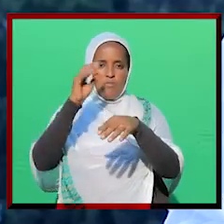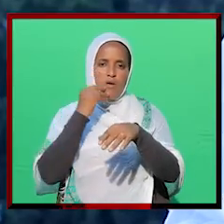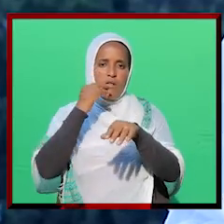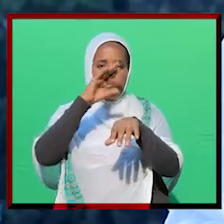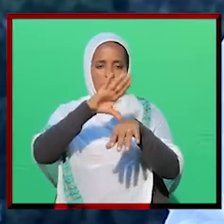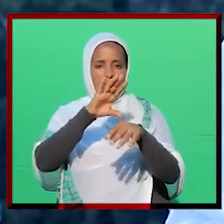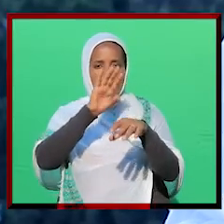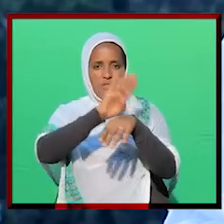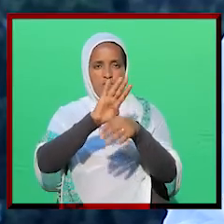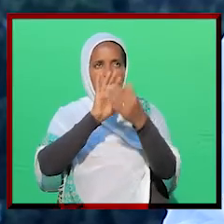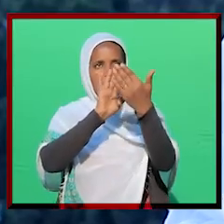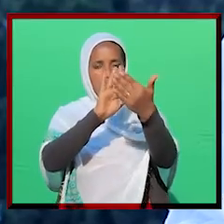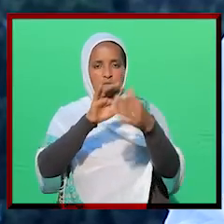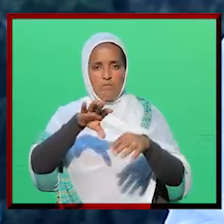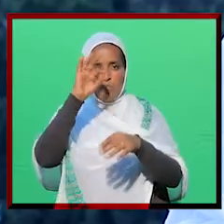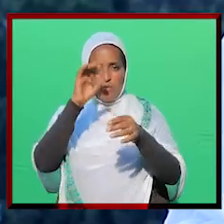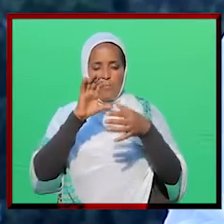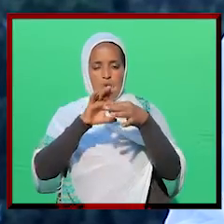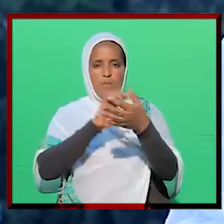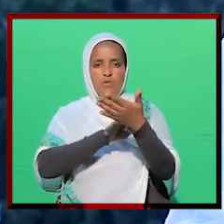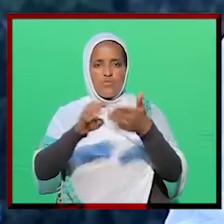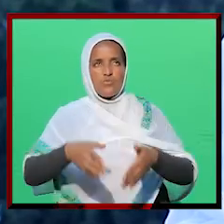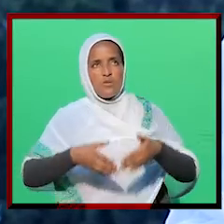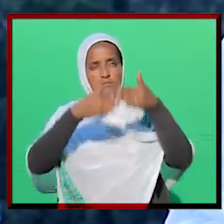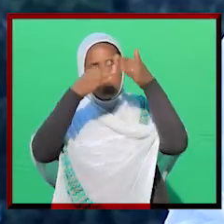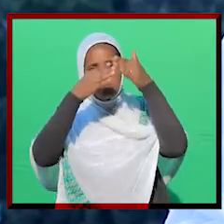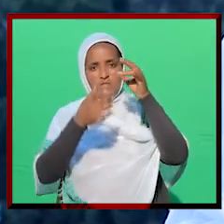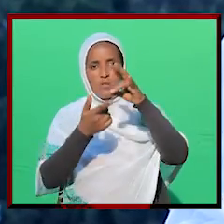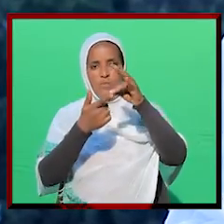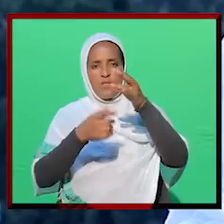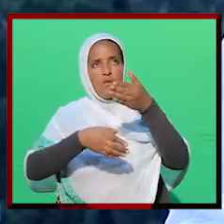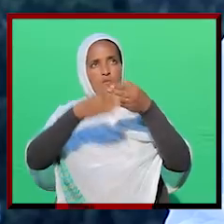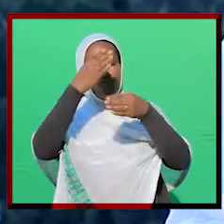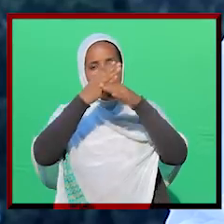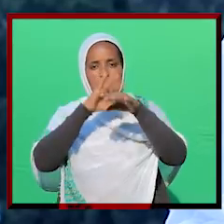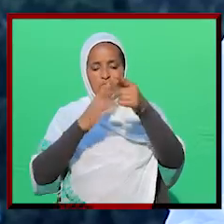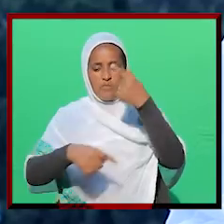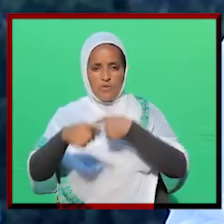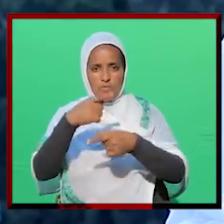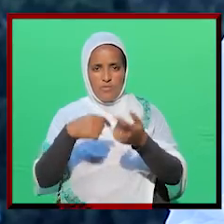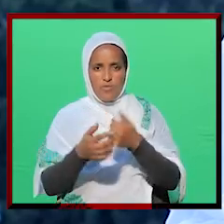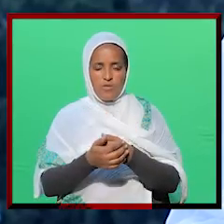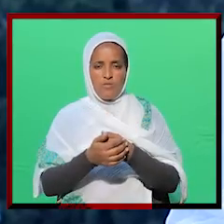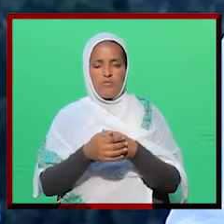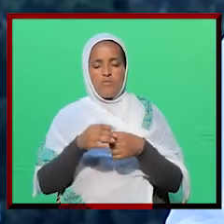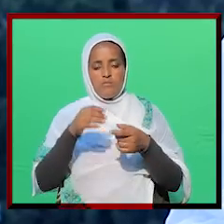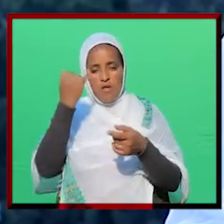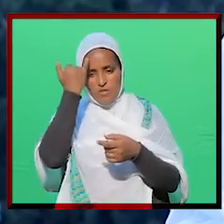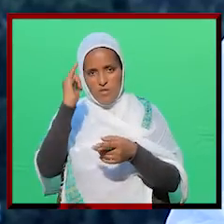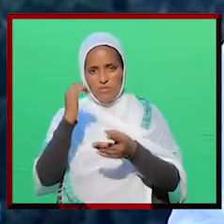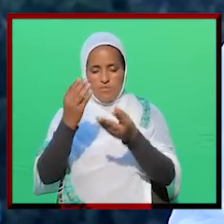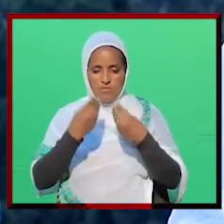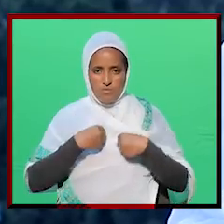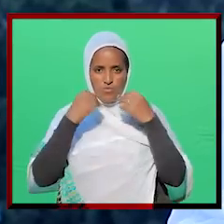ቅድስተ ቅዱሳን ማርያም ገዳም አጠገብ በሚገኘው የማህበረ ቅዱሳን መገልገያ ህንጻ 7ኛ ወለል በመገኘት